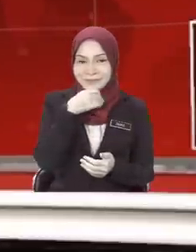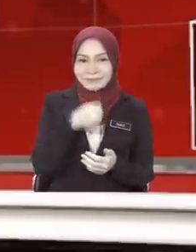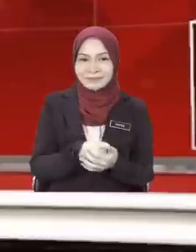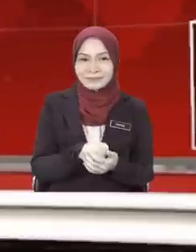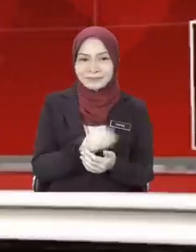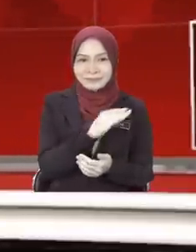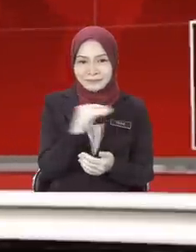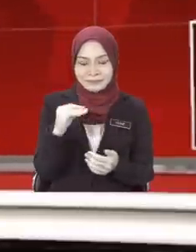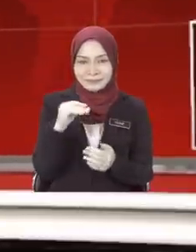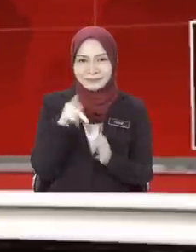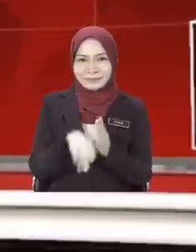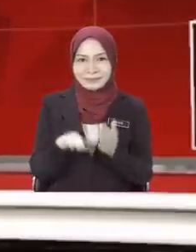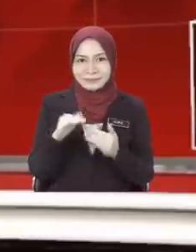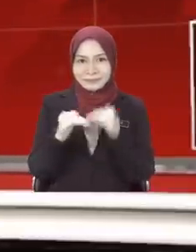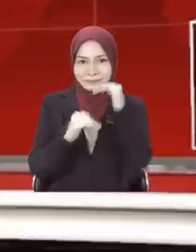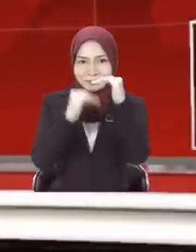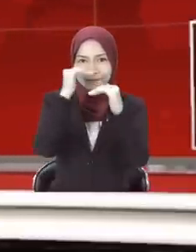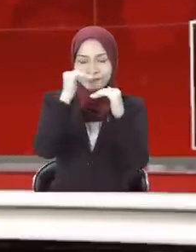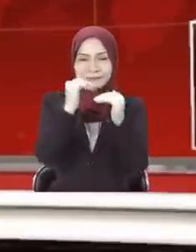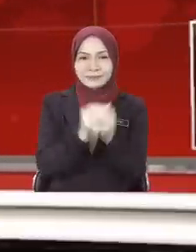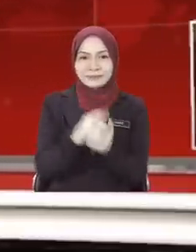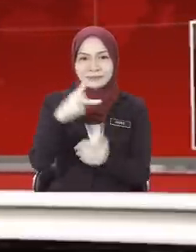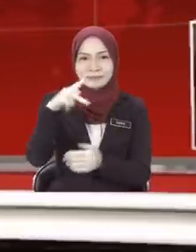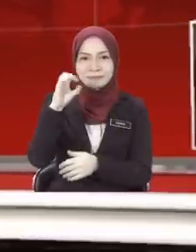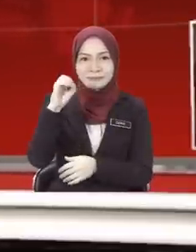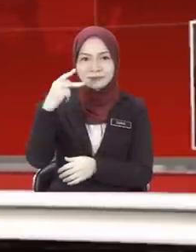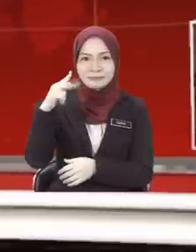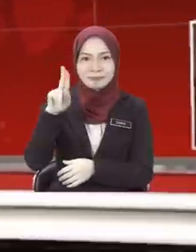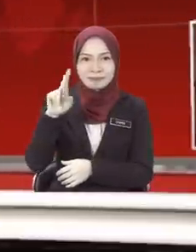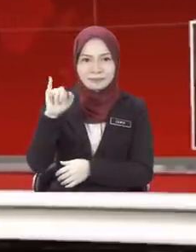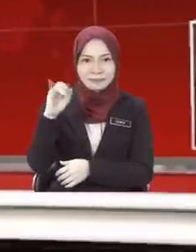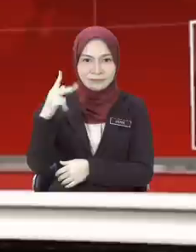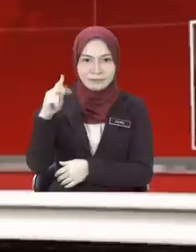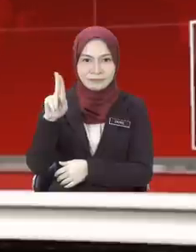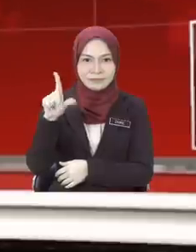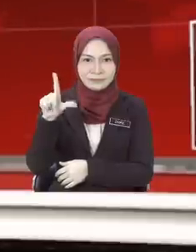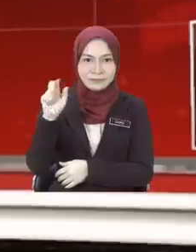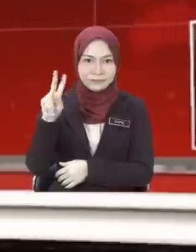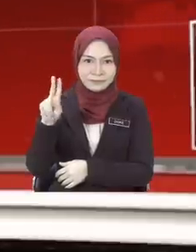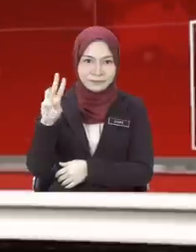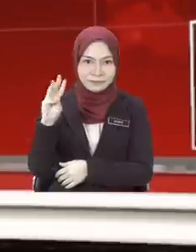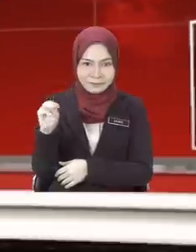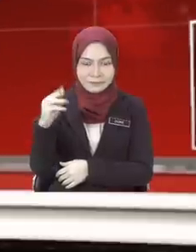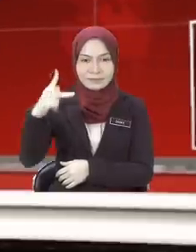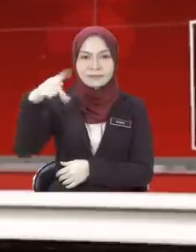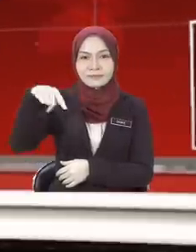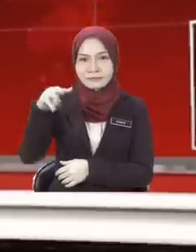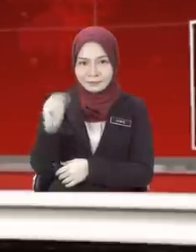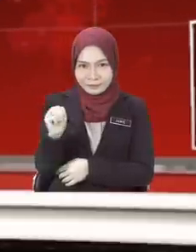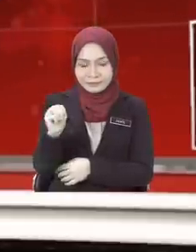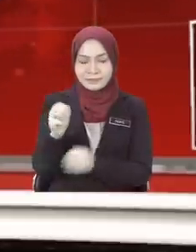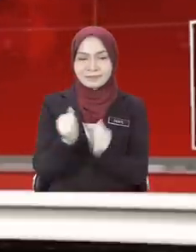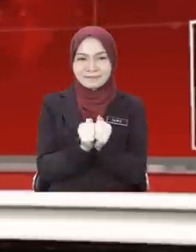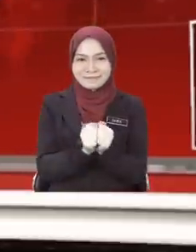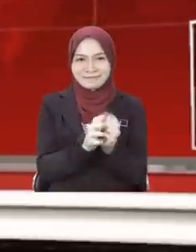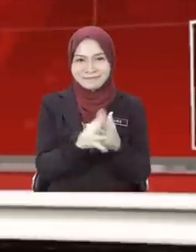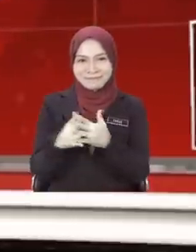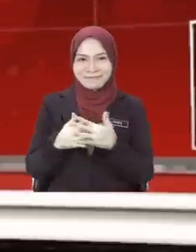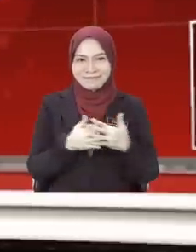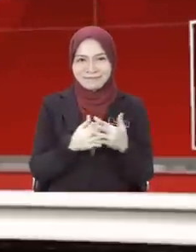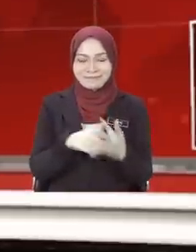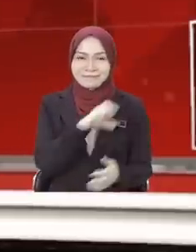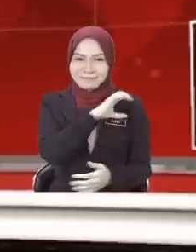pembangunan kurikulum Kementerian Pendidikan Malaysia dengan bekerjasama dengan polis di Raja